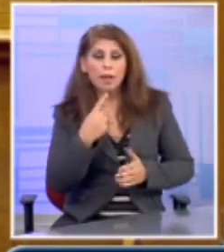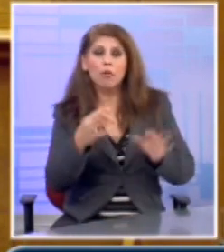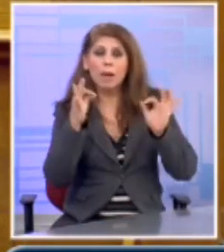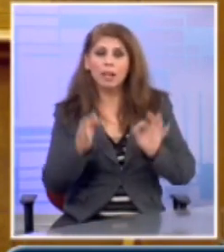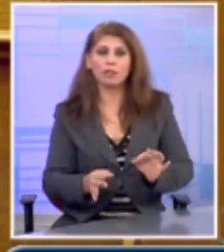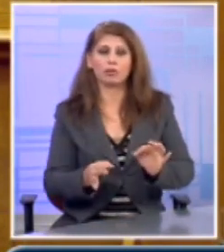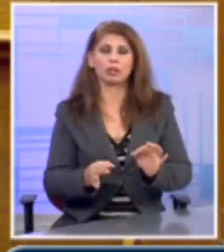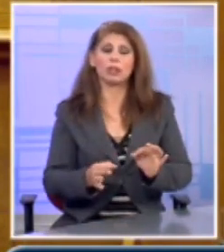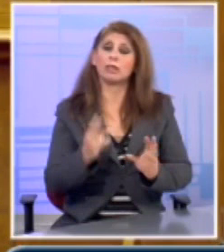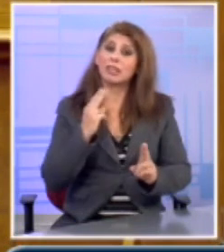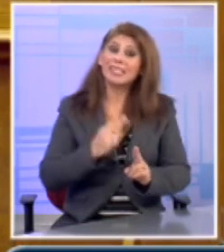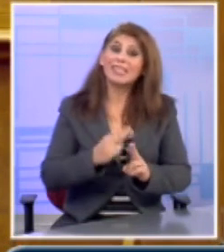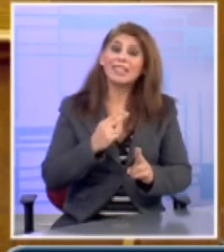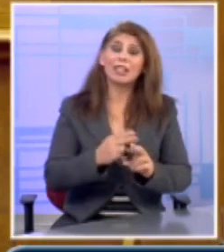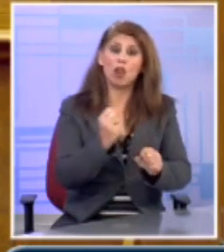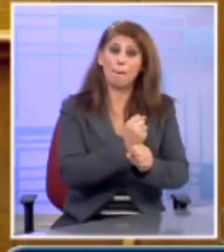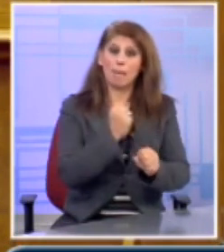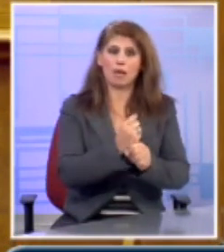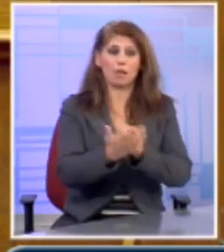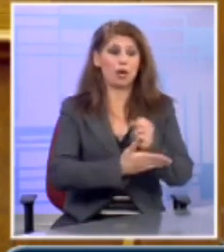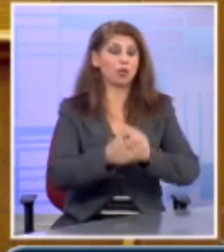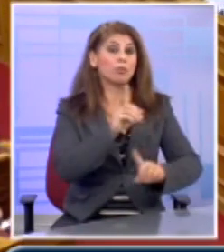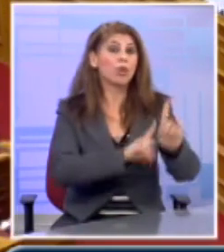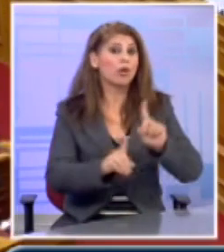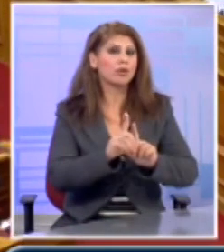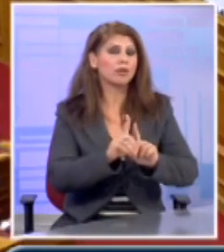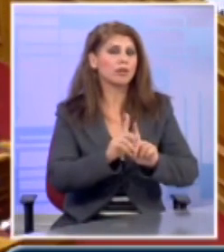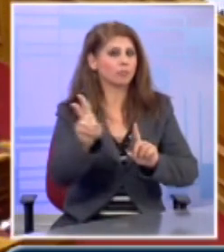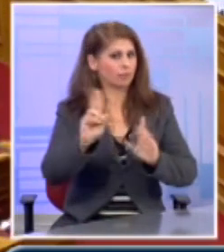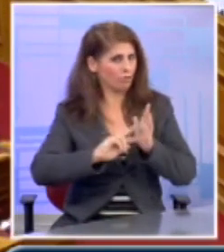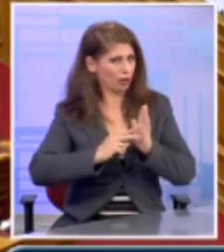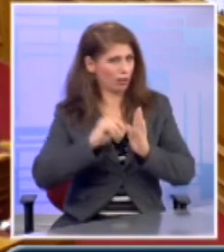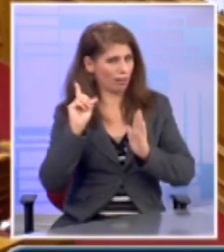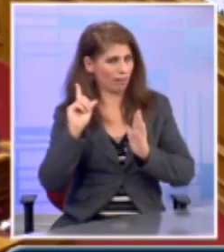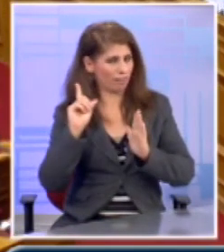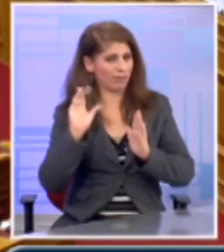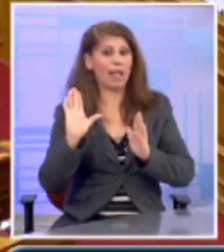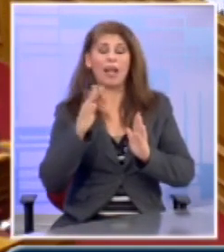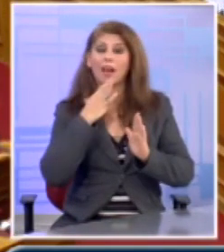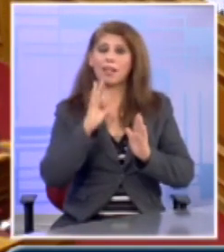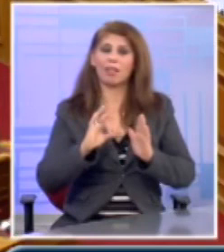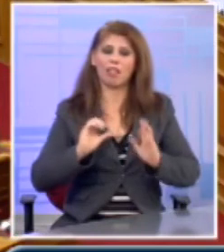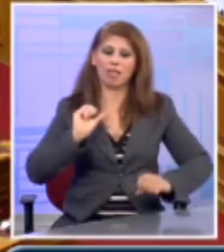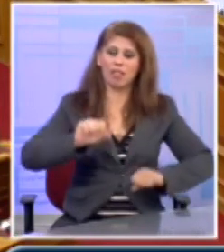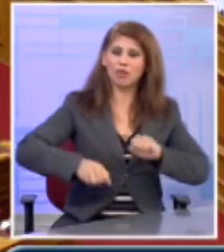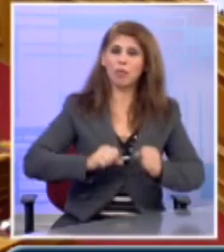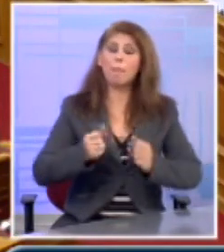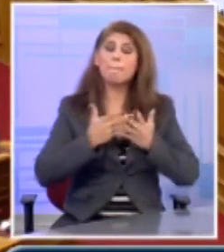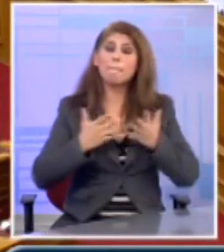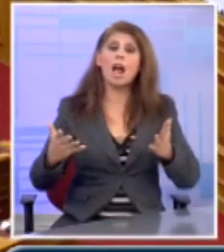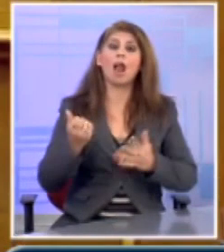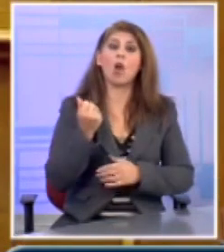τον κατά κύριο επάγγελμα αγρότη. Προσέξτε, διότι στις κινητοποίησεις η μεγάλη